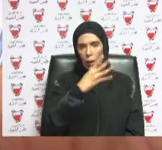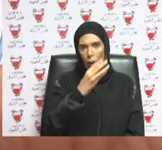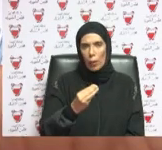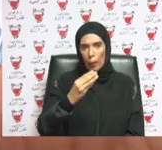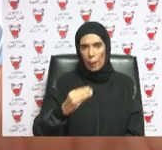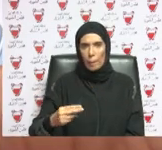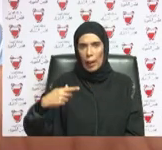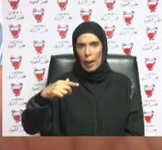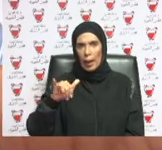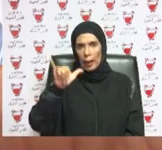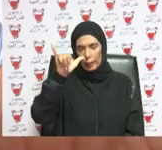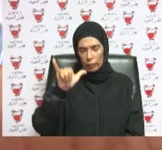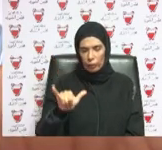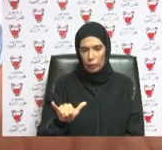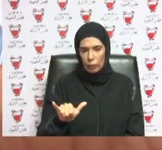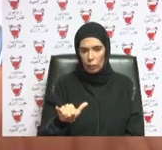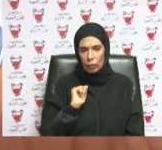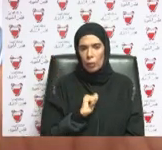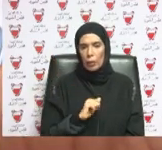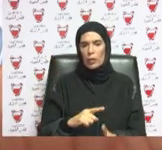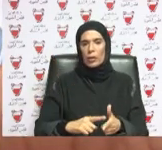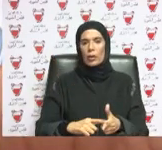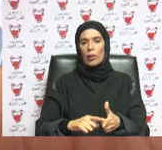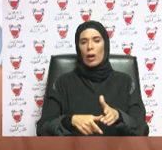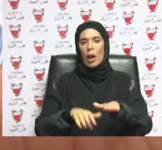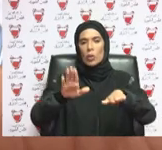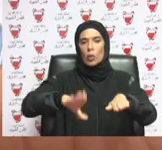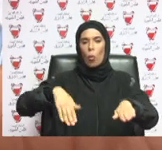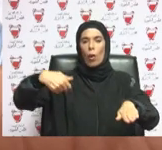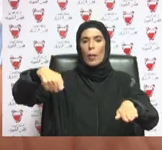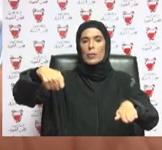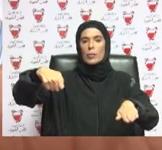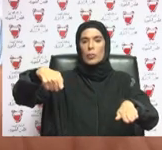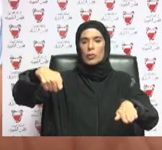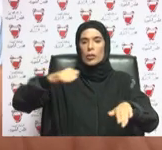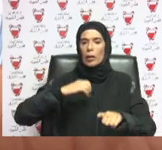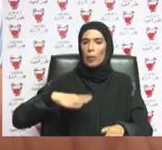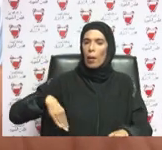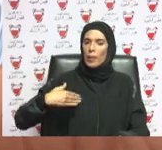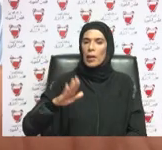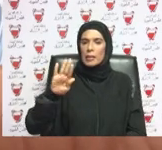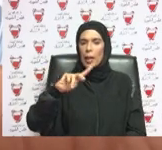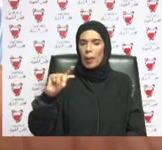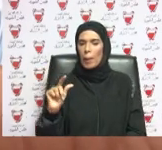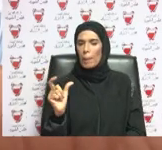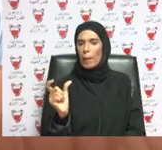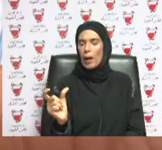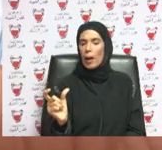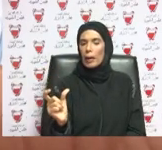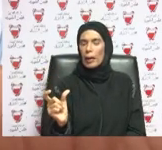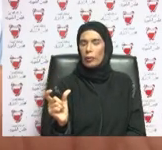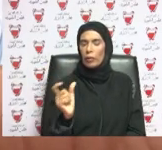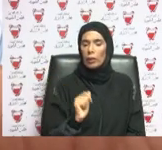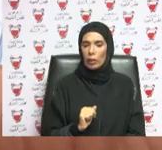الشيخ علي بن خليفة آل خليفة نائب رئيس الوزراء، وإلى سمو الشيخ سلمان بن خليفة